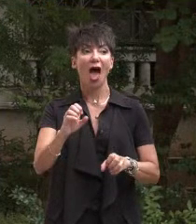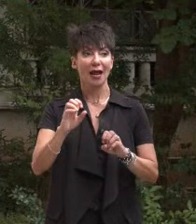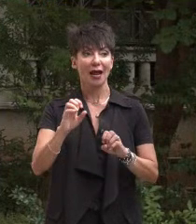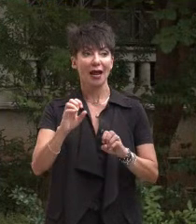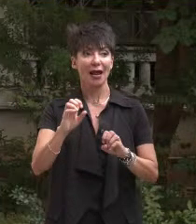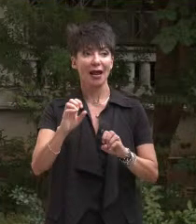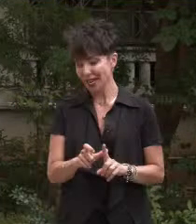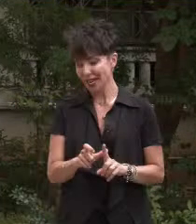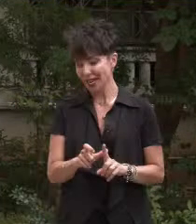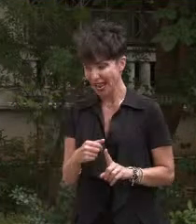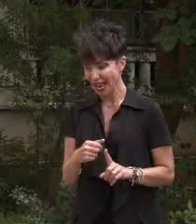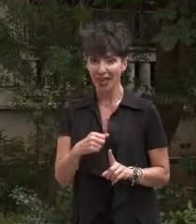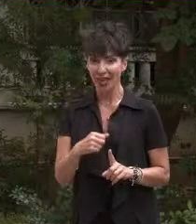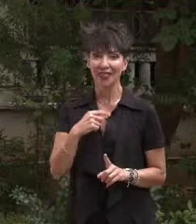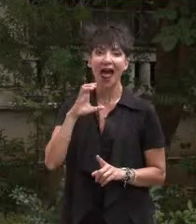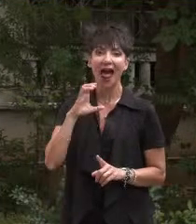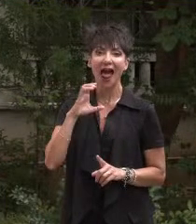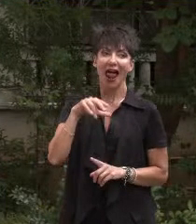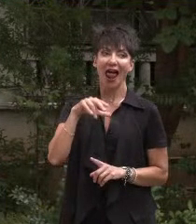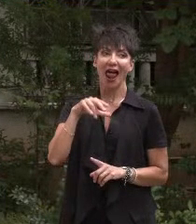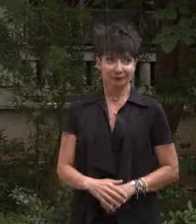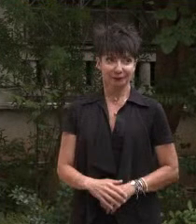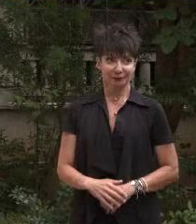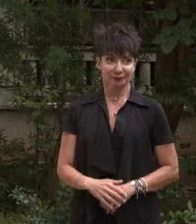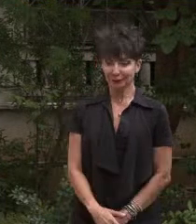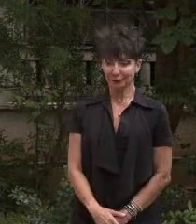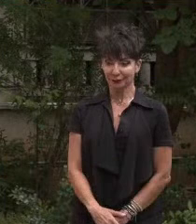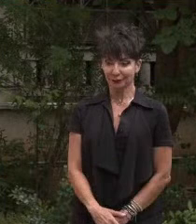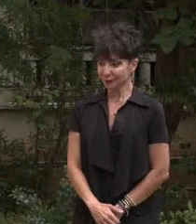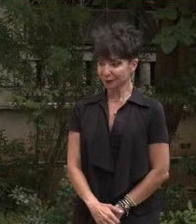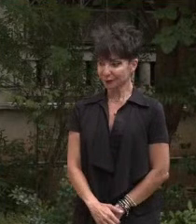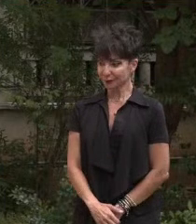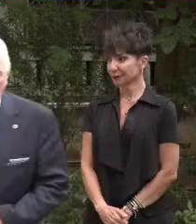κυρία Μπούμπα Ελένη.